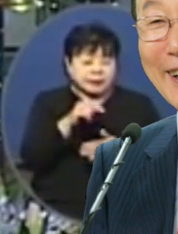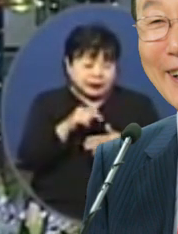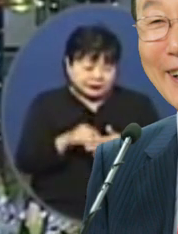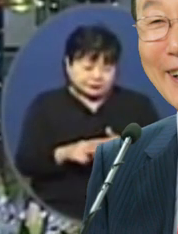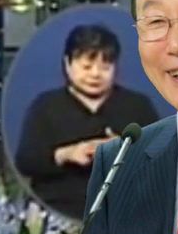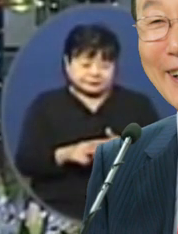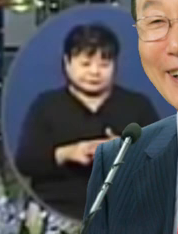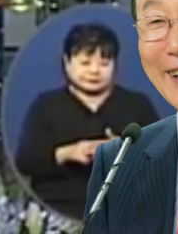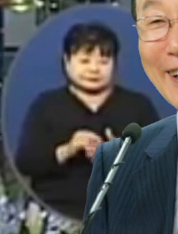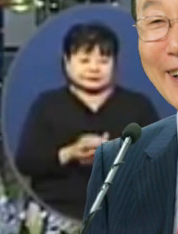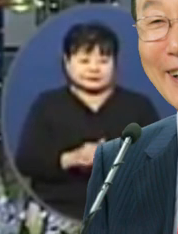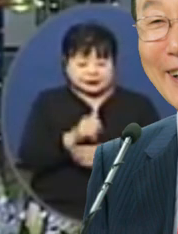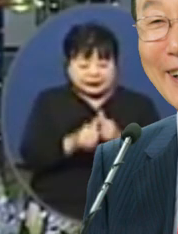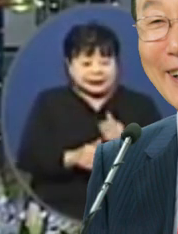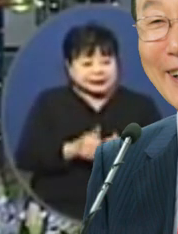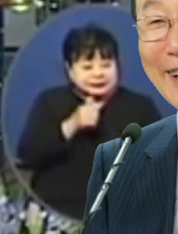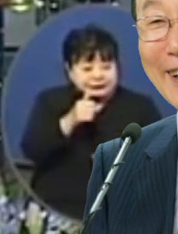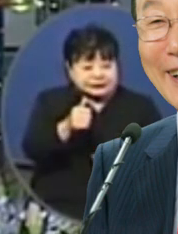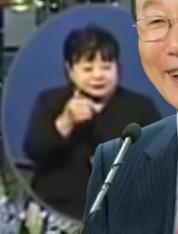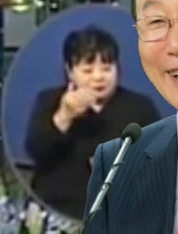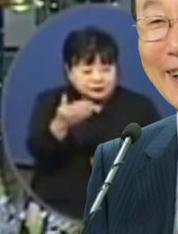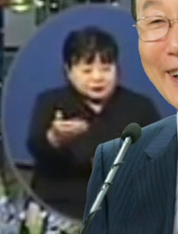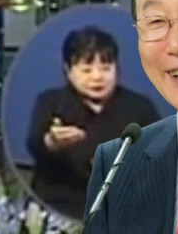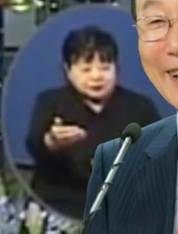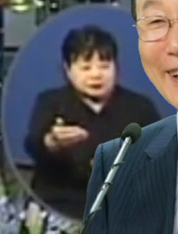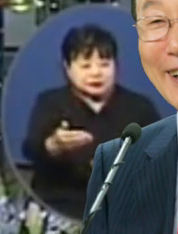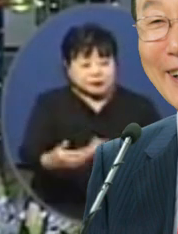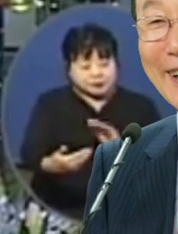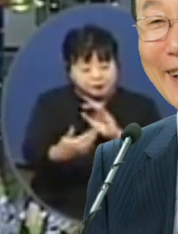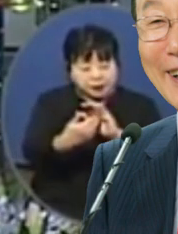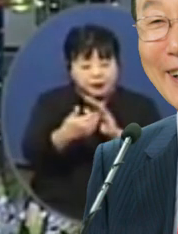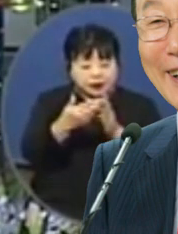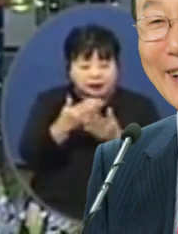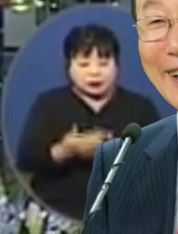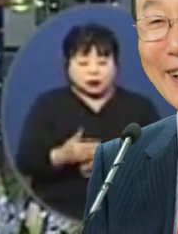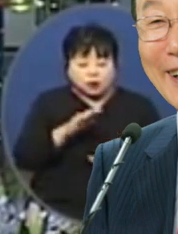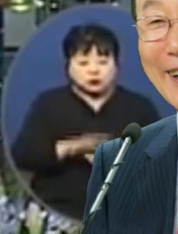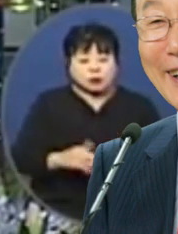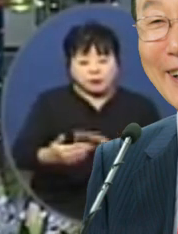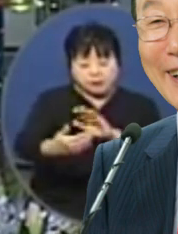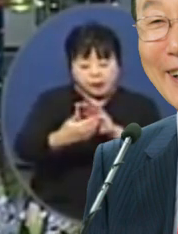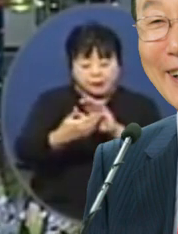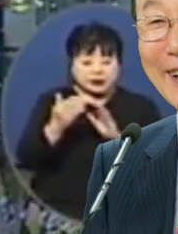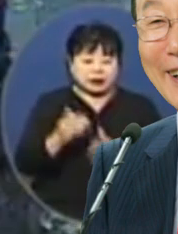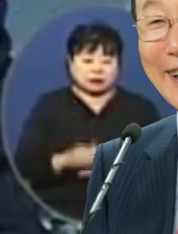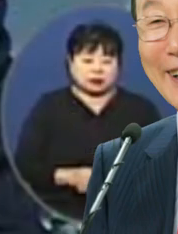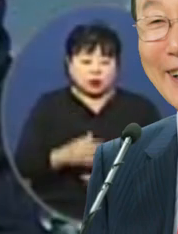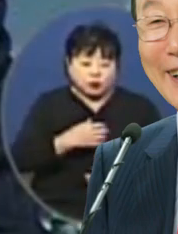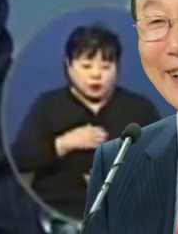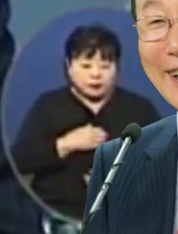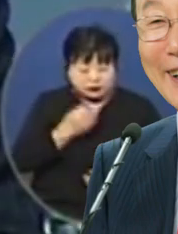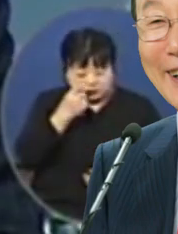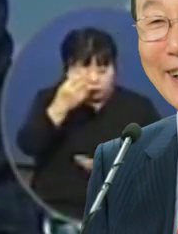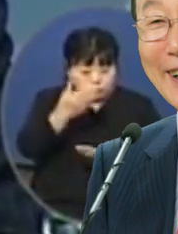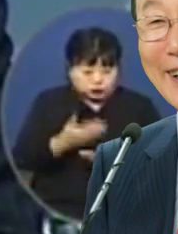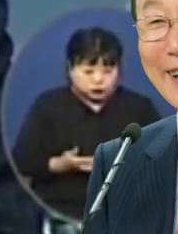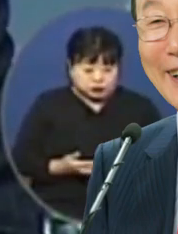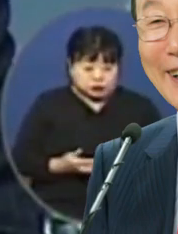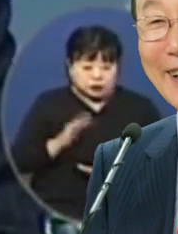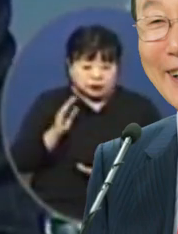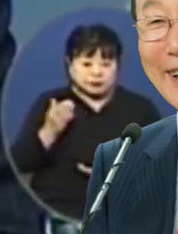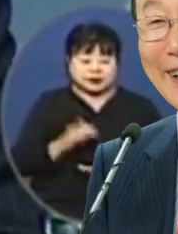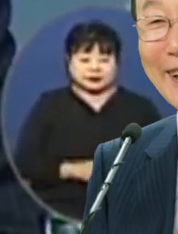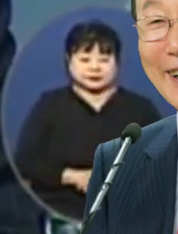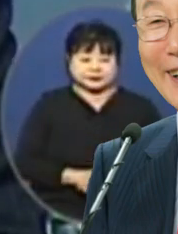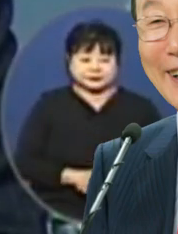마음속에 하나님이 여러분의 방패가 되시고 손방패가 되셔서 위험에서 지켜주는 것을 그려봐야